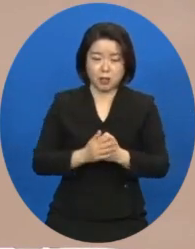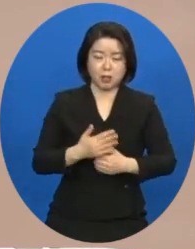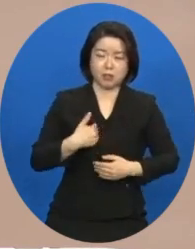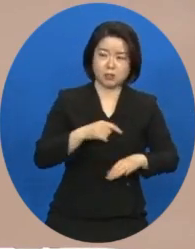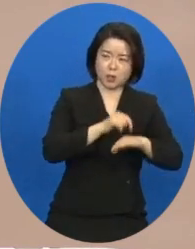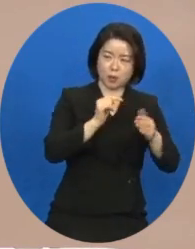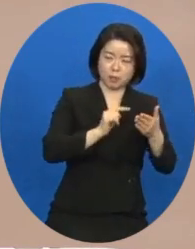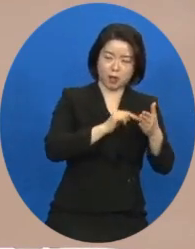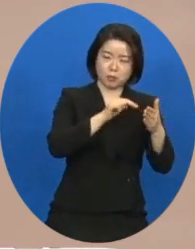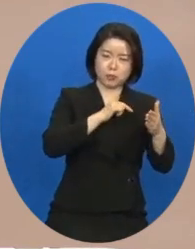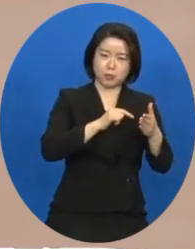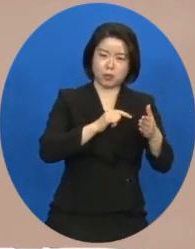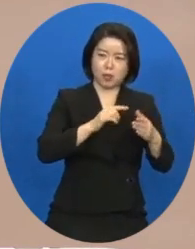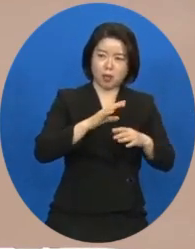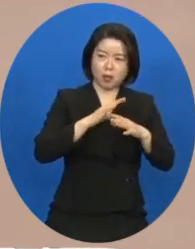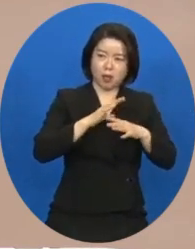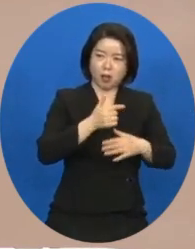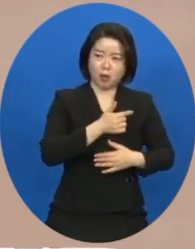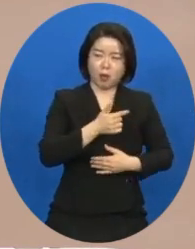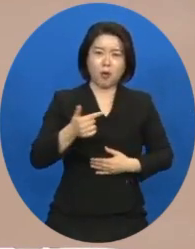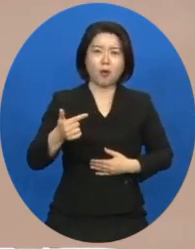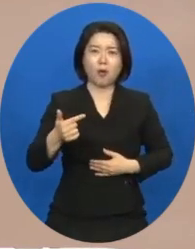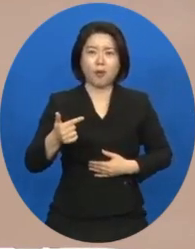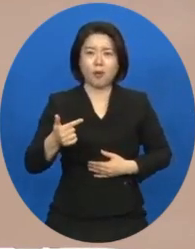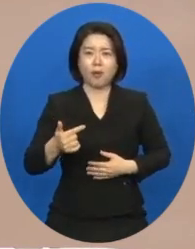마음속에는 두려움이 더 커졌어요.